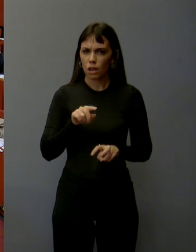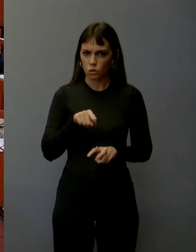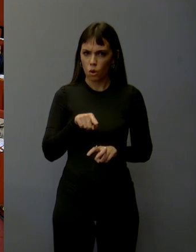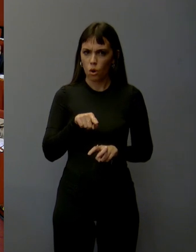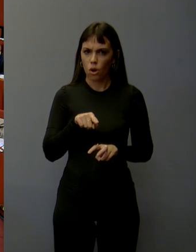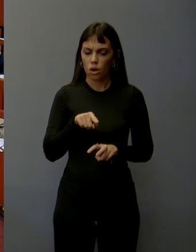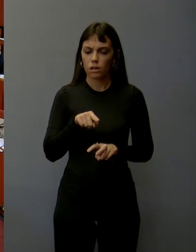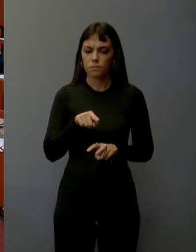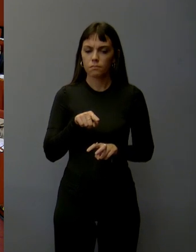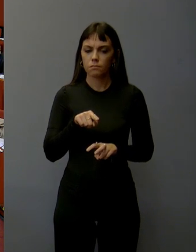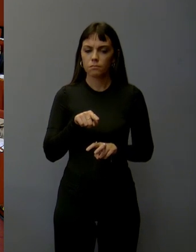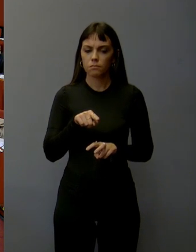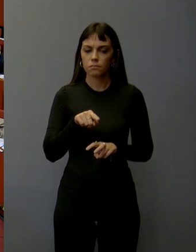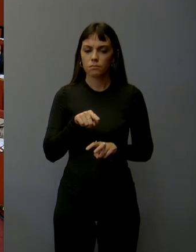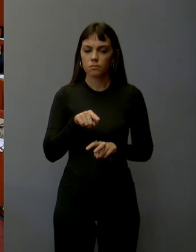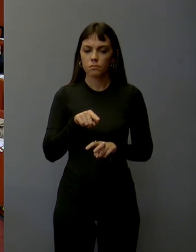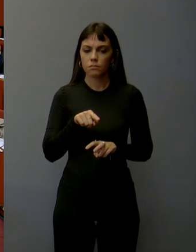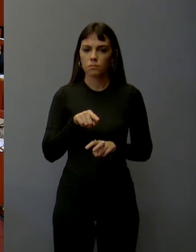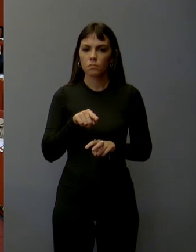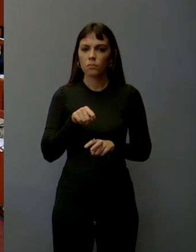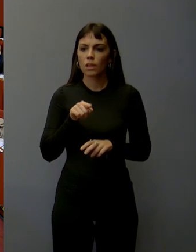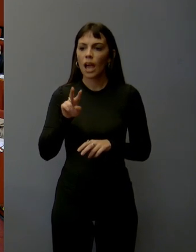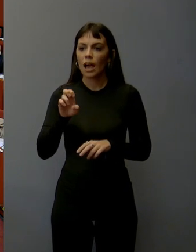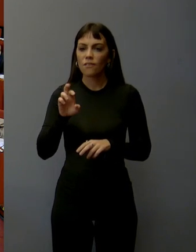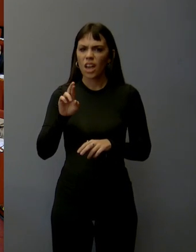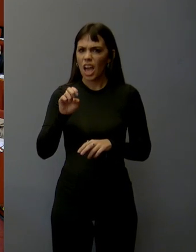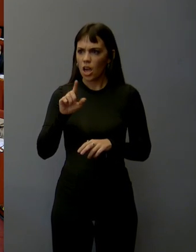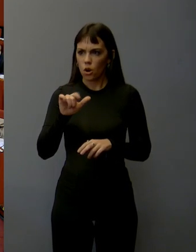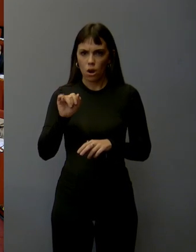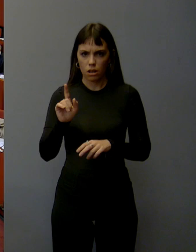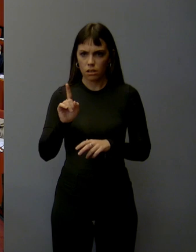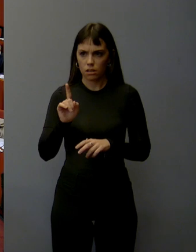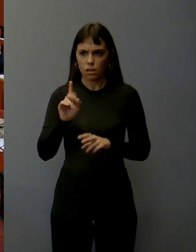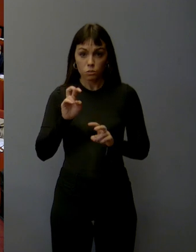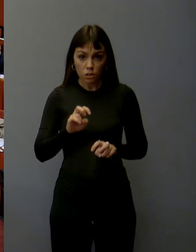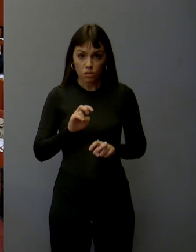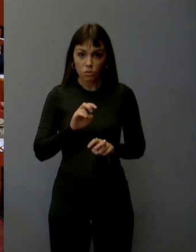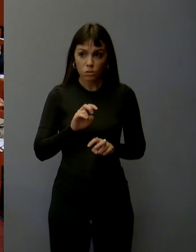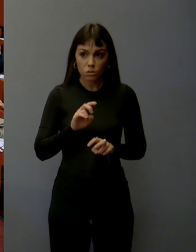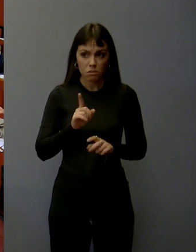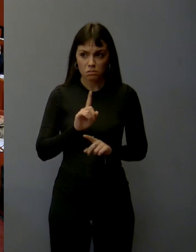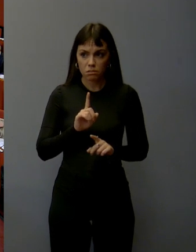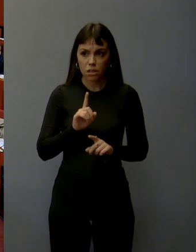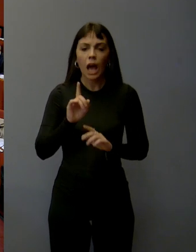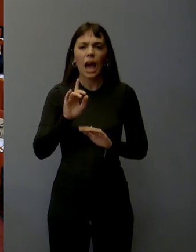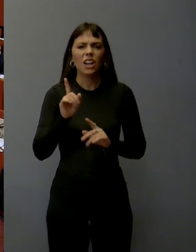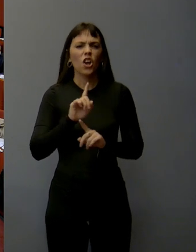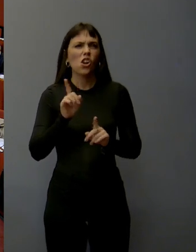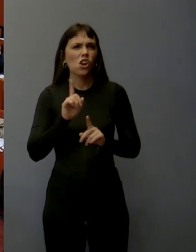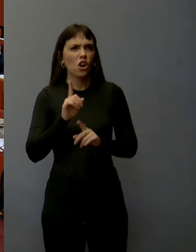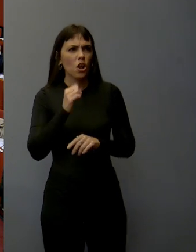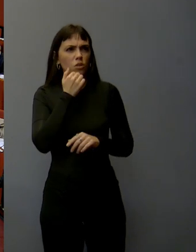no no no no no no lei non è lei non è scrutatore Veroli era no no Veroli